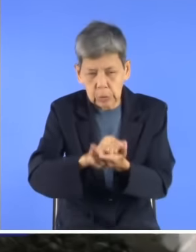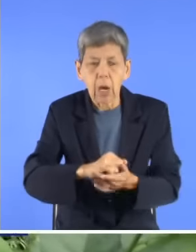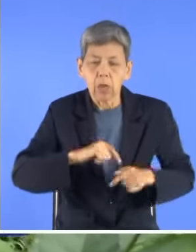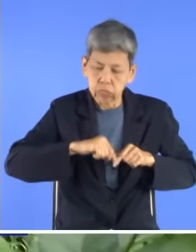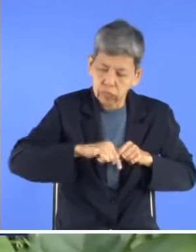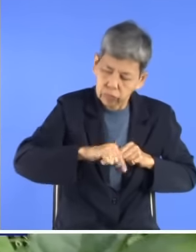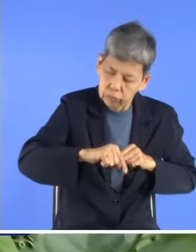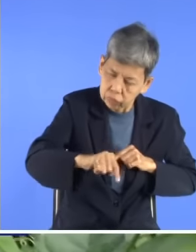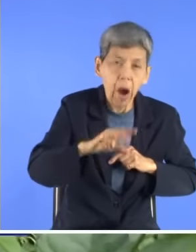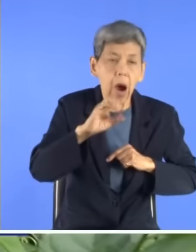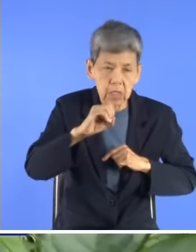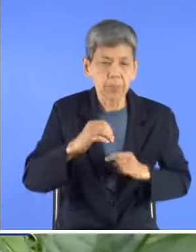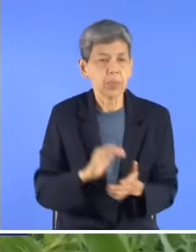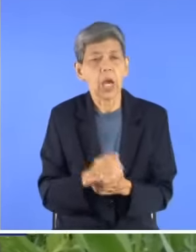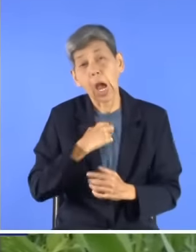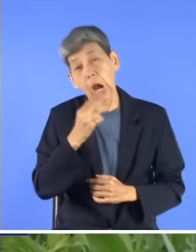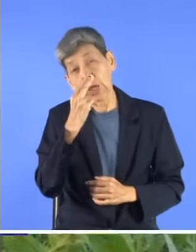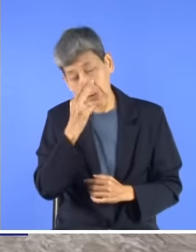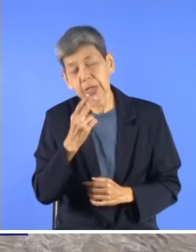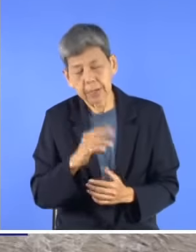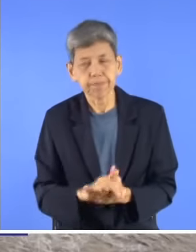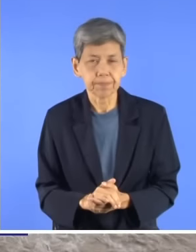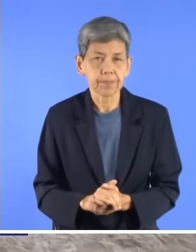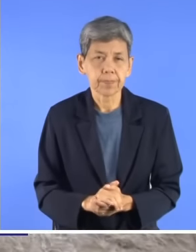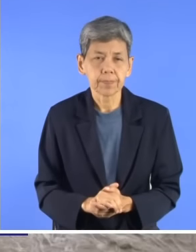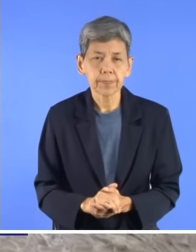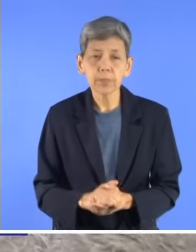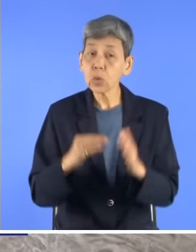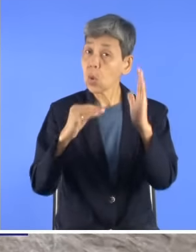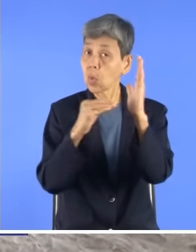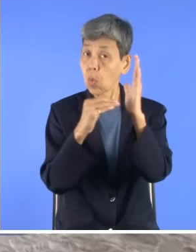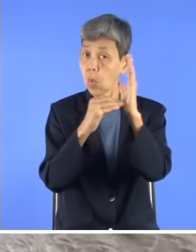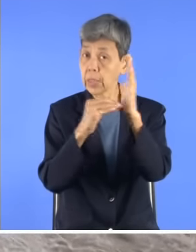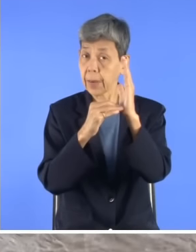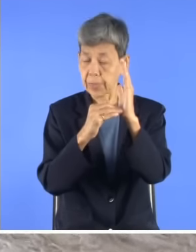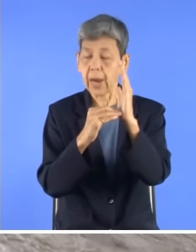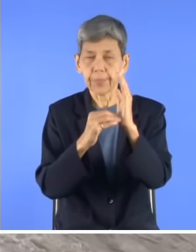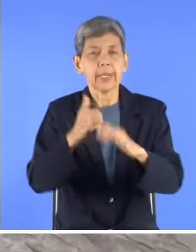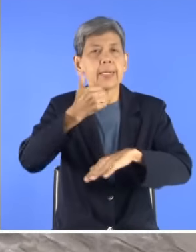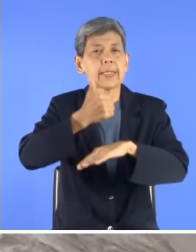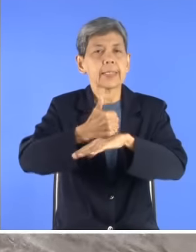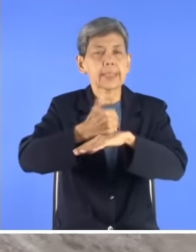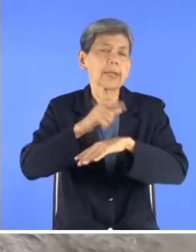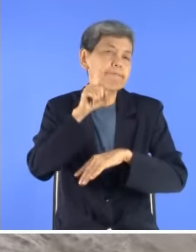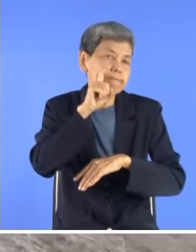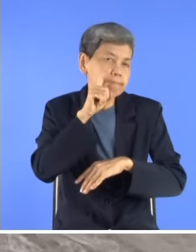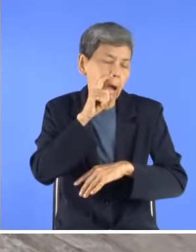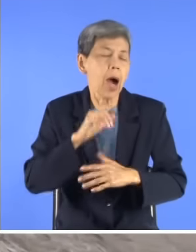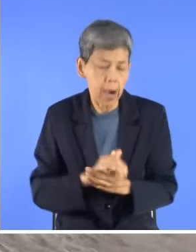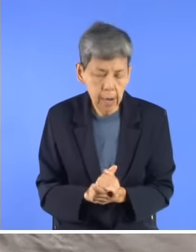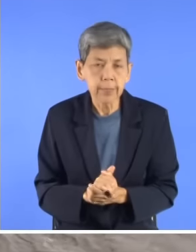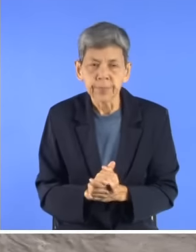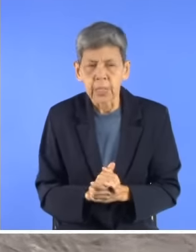ช่วงเสาไฟฟ้าเพราะว่าตอนนี้มันยังแห้งๆอยู่ยังพอไปได้อยู่อะค่ะ ในกรุงเทพมหานครท่านผู้ว่าชัดชาติสิทธิพันธ์น